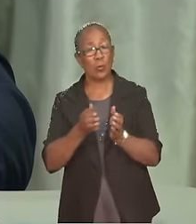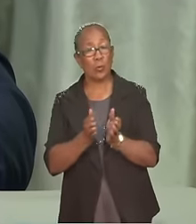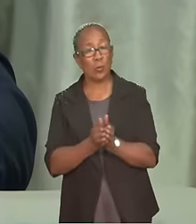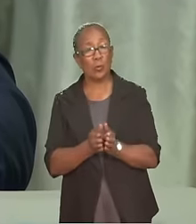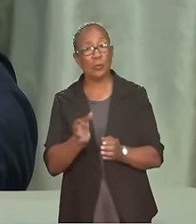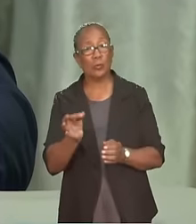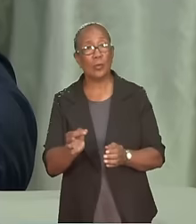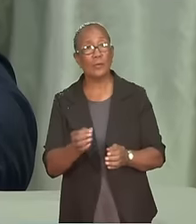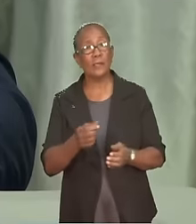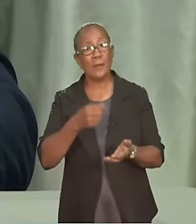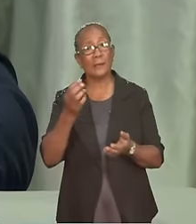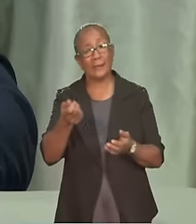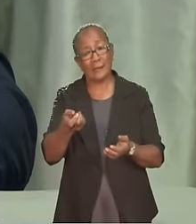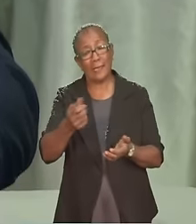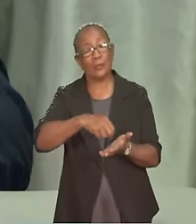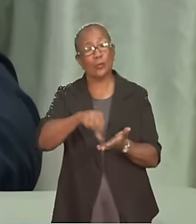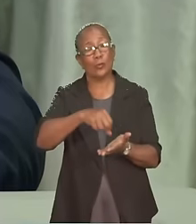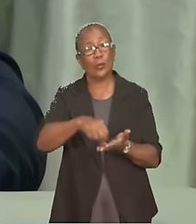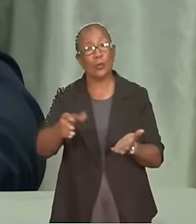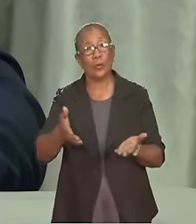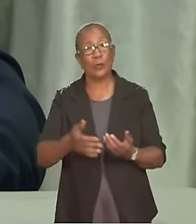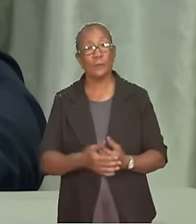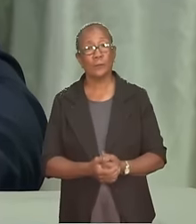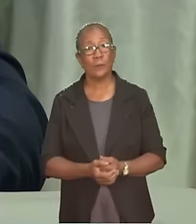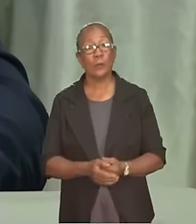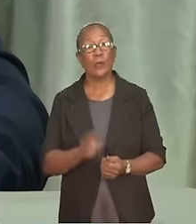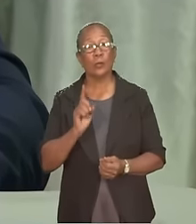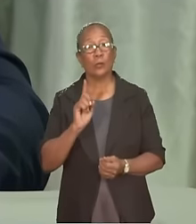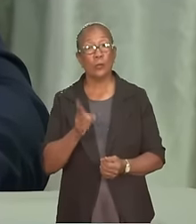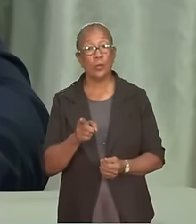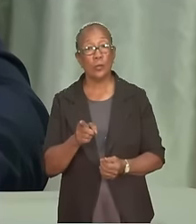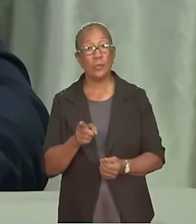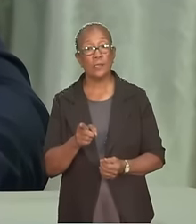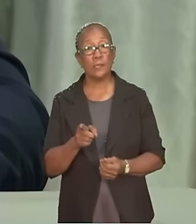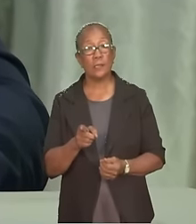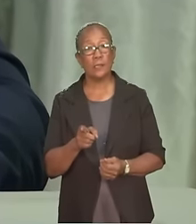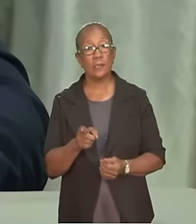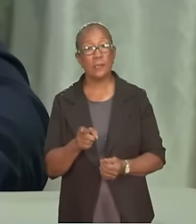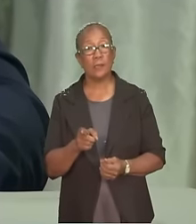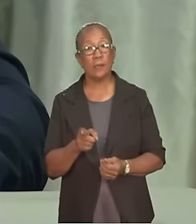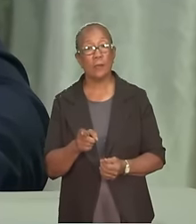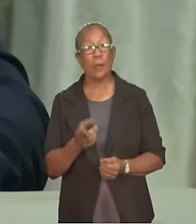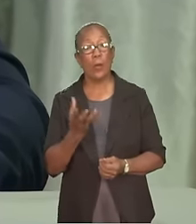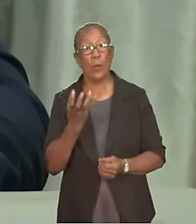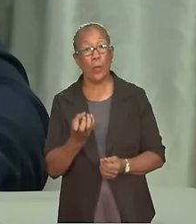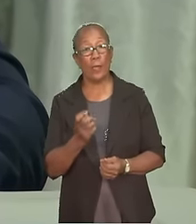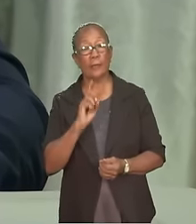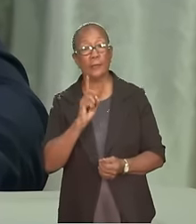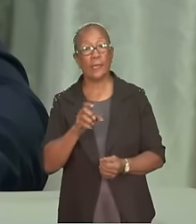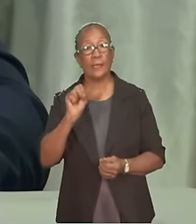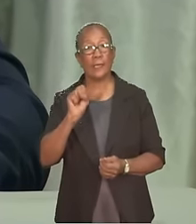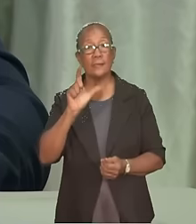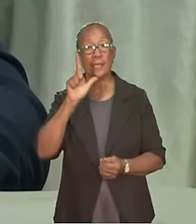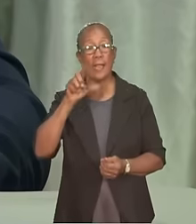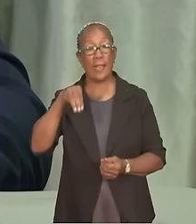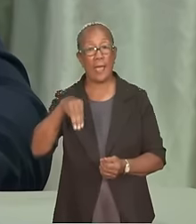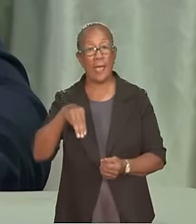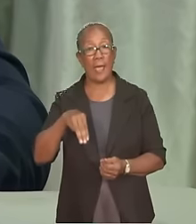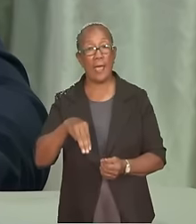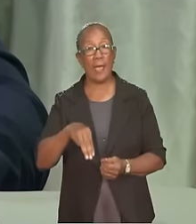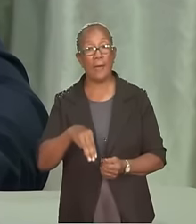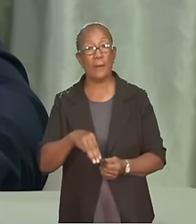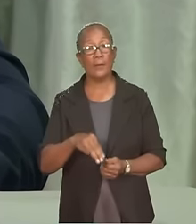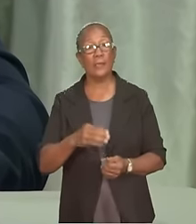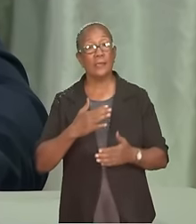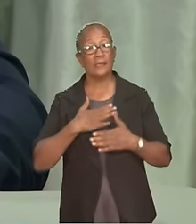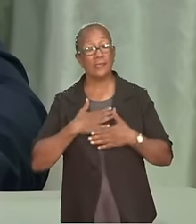zit. Je betaalt dubbel. Dat is nadelig. Dus wij willen namelijk dat SLM zo snel mogelijk een dry lease